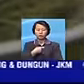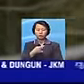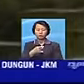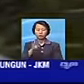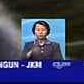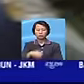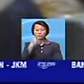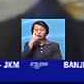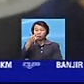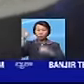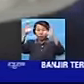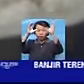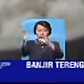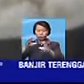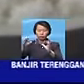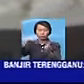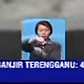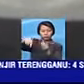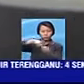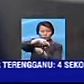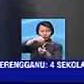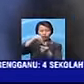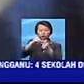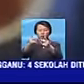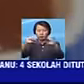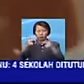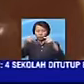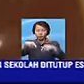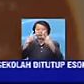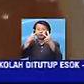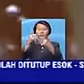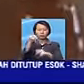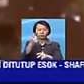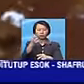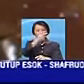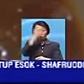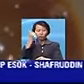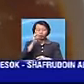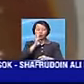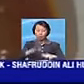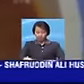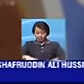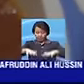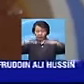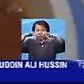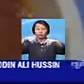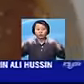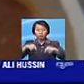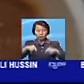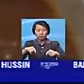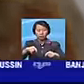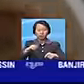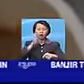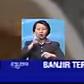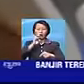tengok cuaca di sekitar ataupun di kawasan kita ini saja. Sebab disebabkan banjir ini,